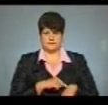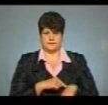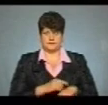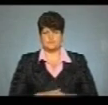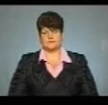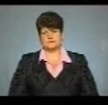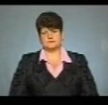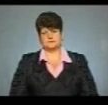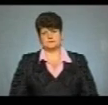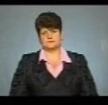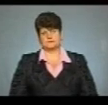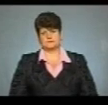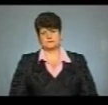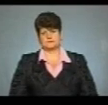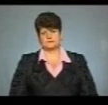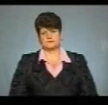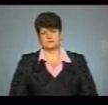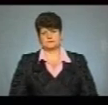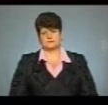Світлана Зорик, Андрій Прокопів, новини.